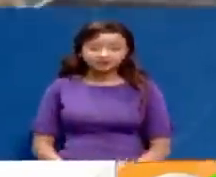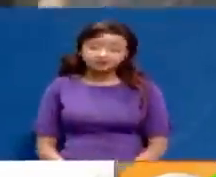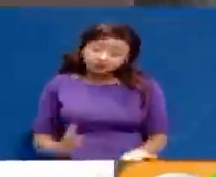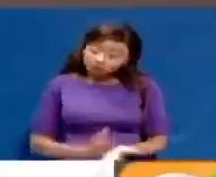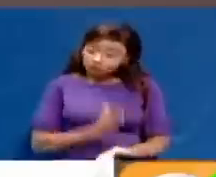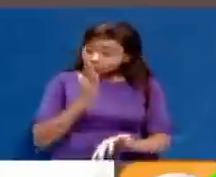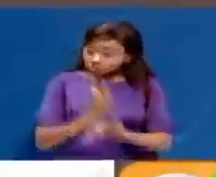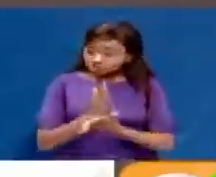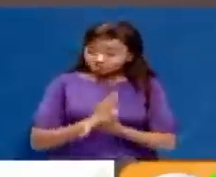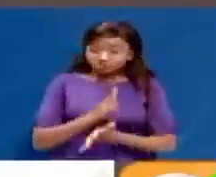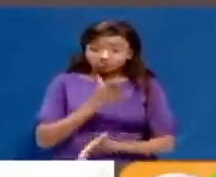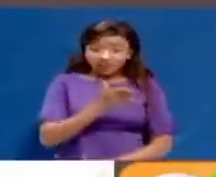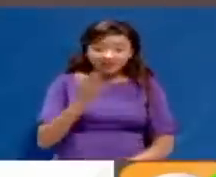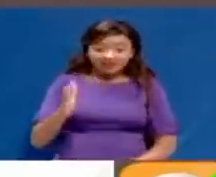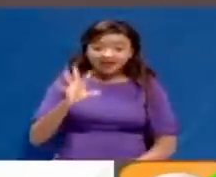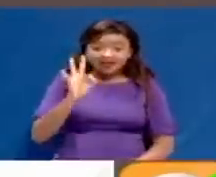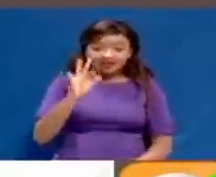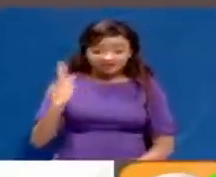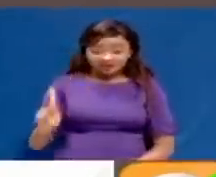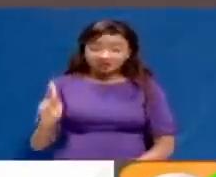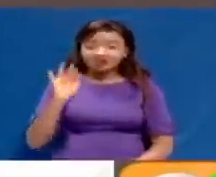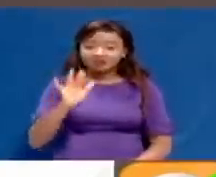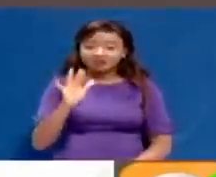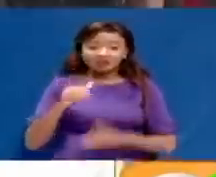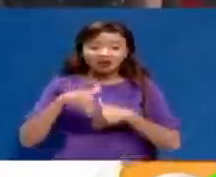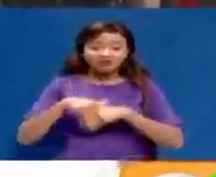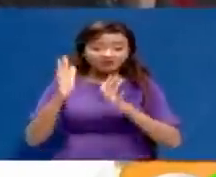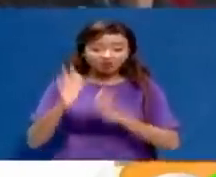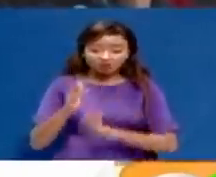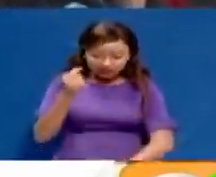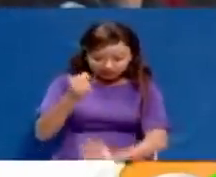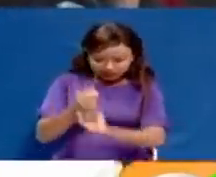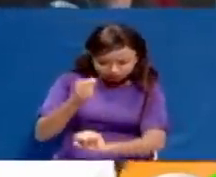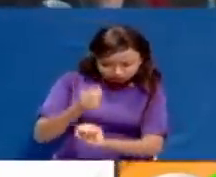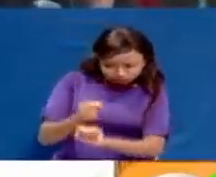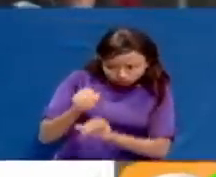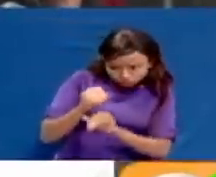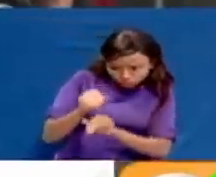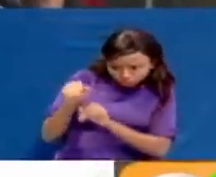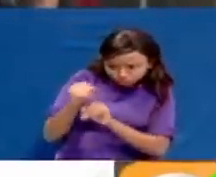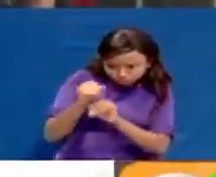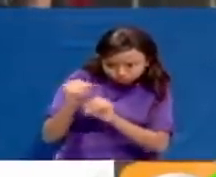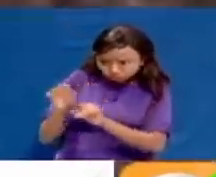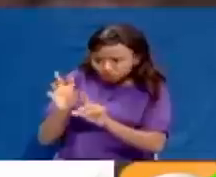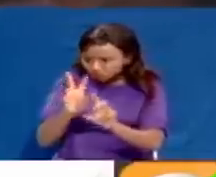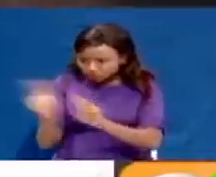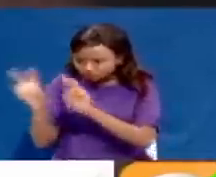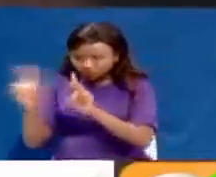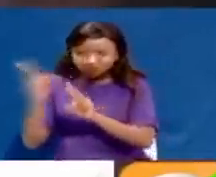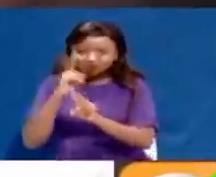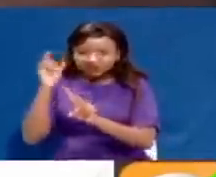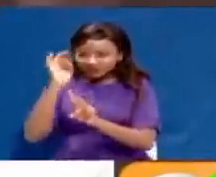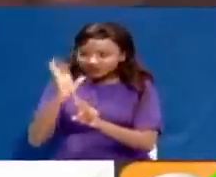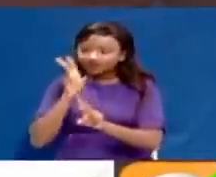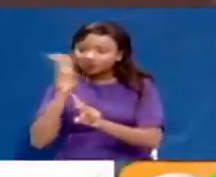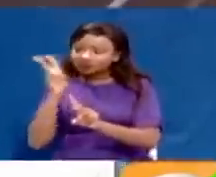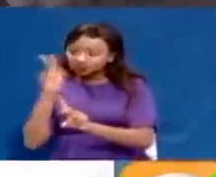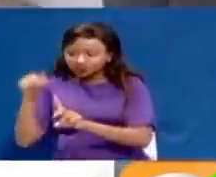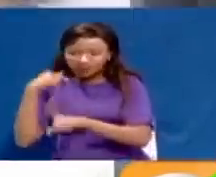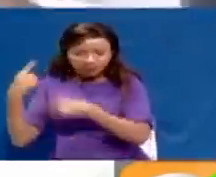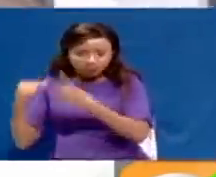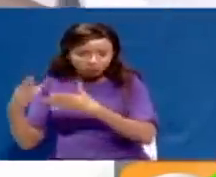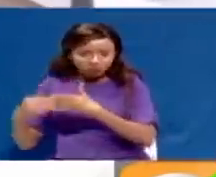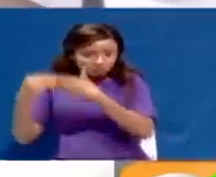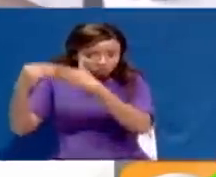Bila shaka wafuasi wa chama cha Ford Kenya wanafuatilia kwa karibu mikwaruzano hiyo na wanalongoja ni kuona iwapo Wetangula atasalia kuwa kinara wa chama